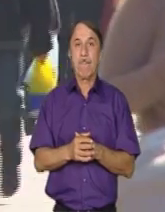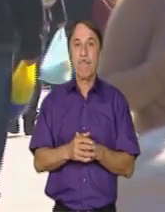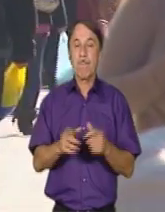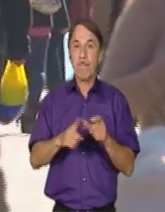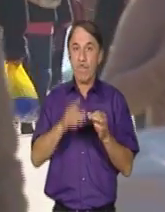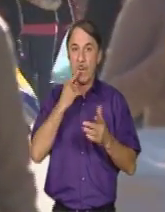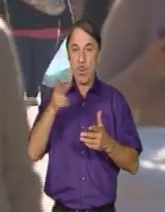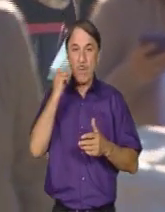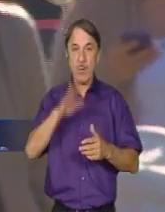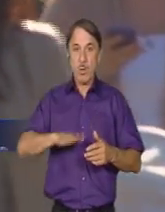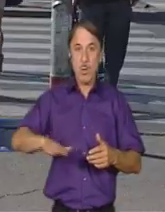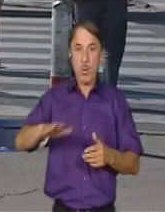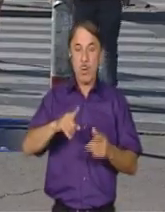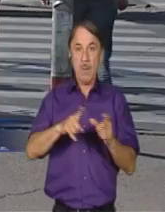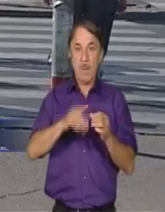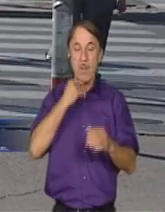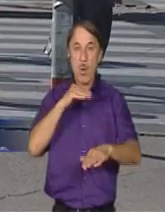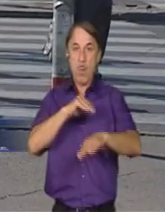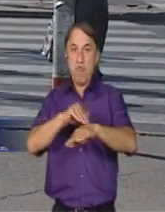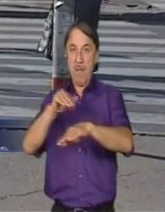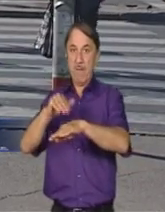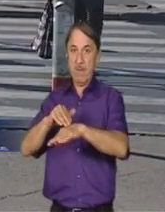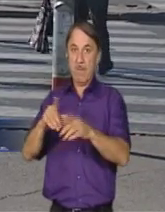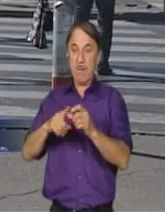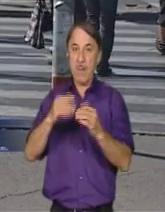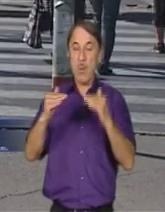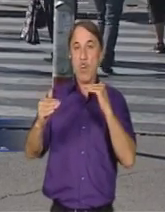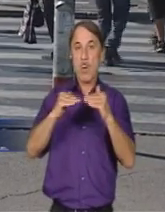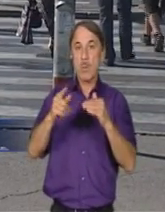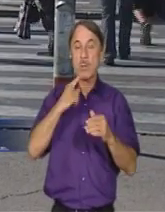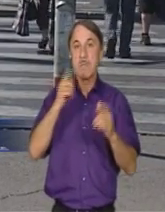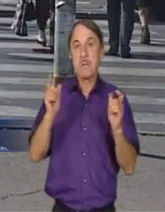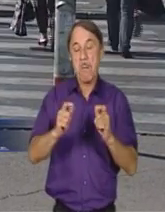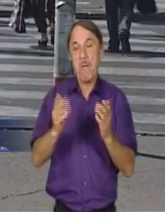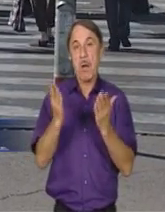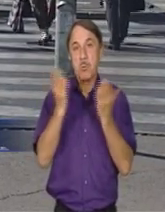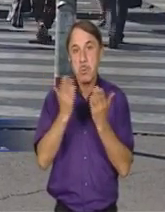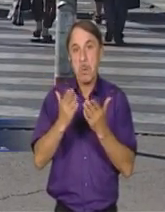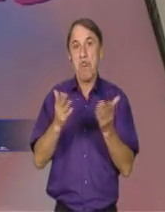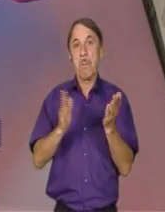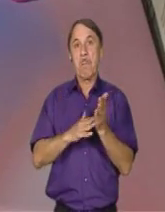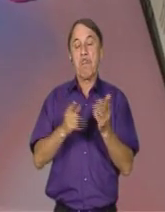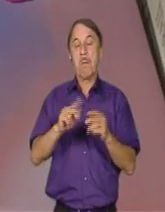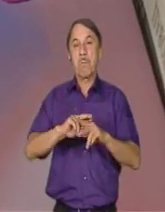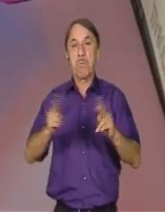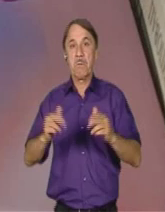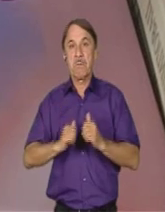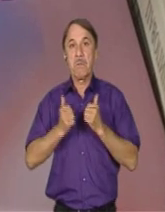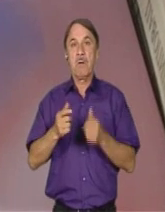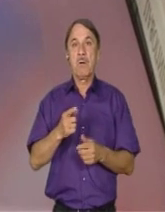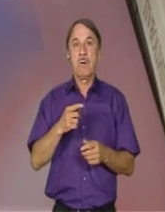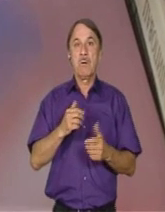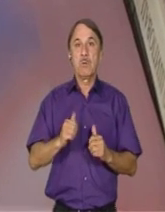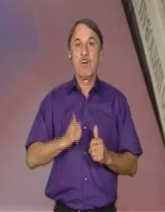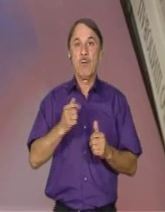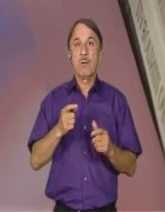Savremeni tempo života doveo je do toga da smo danas, nažalost, kulturu zamenili zabavom, a znanje informisanjem o nekim oblastima,